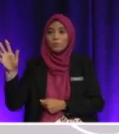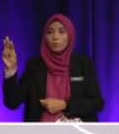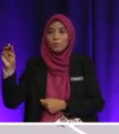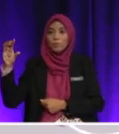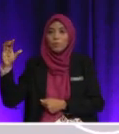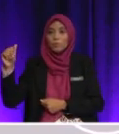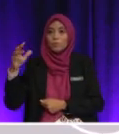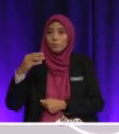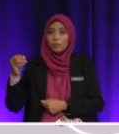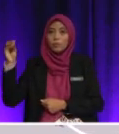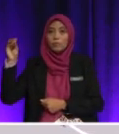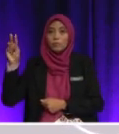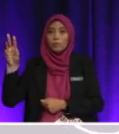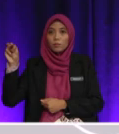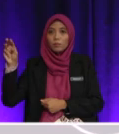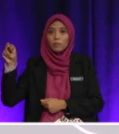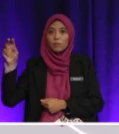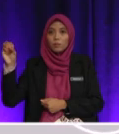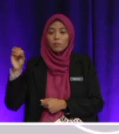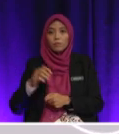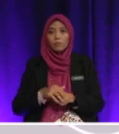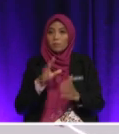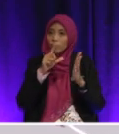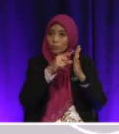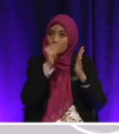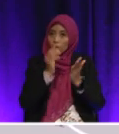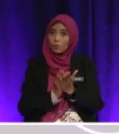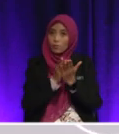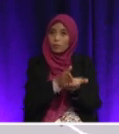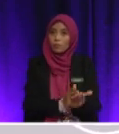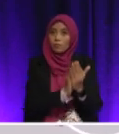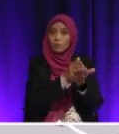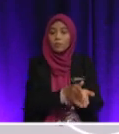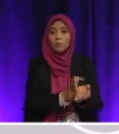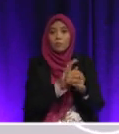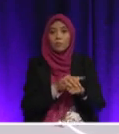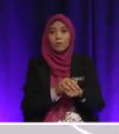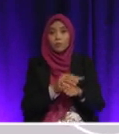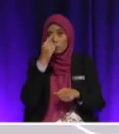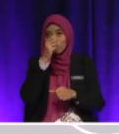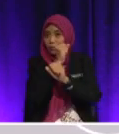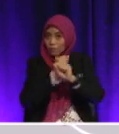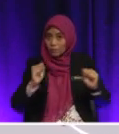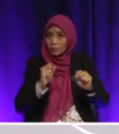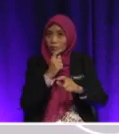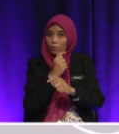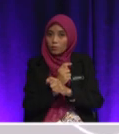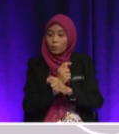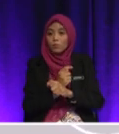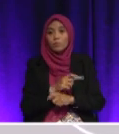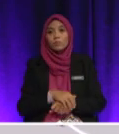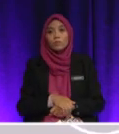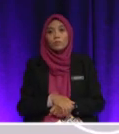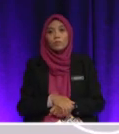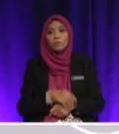pergi ini memilih kapal layar sebagai logo yang melambangkan kesediaan menempuh kesabaran dan rintangan